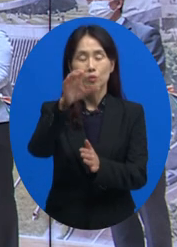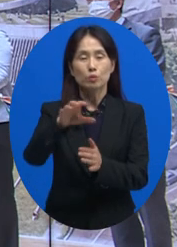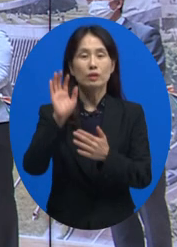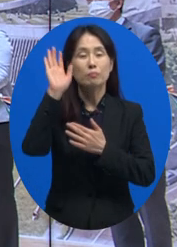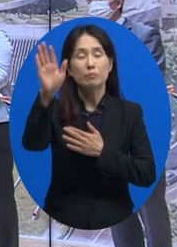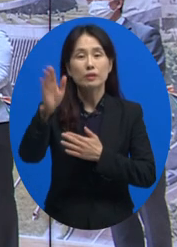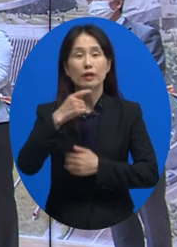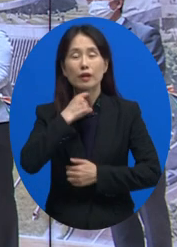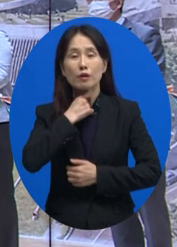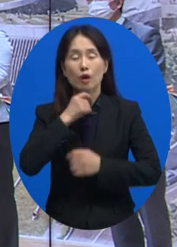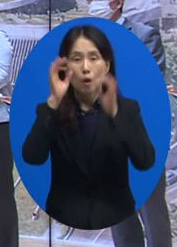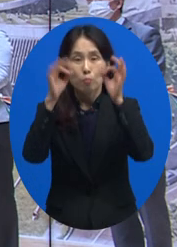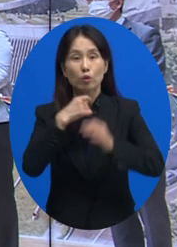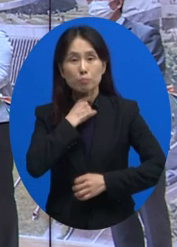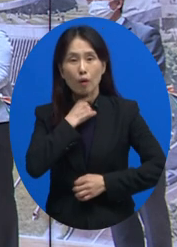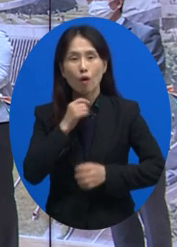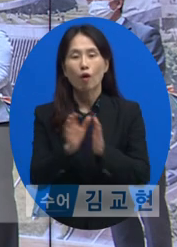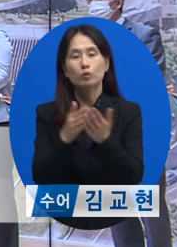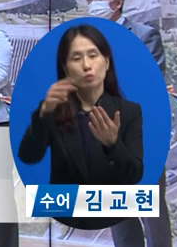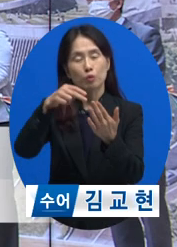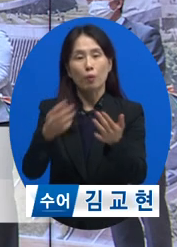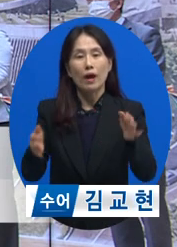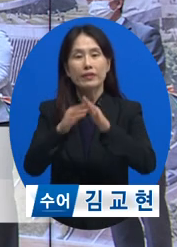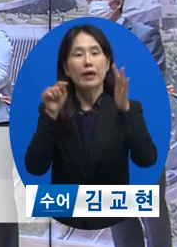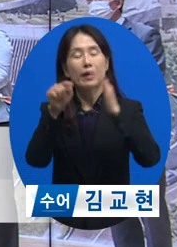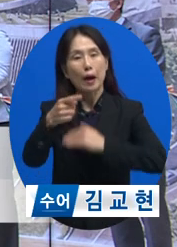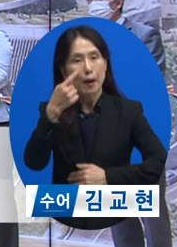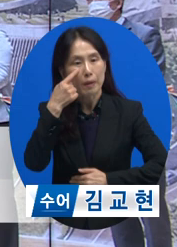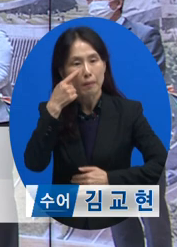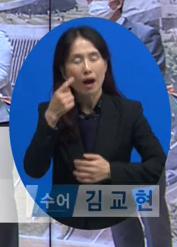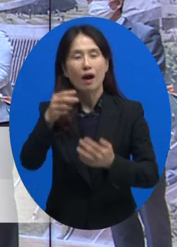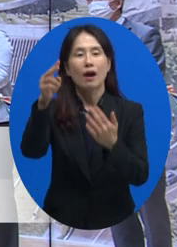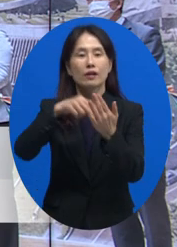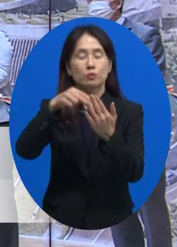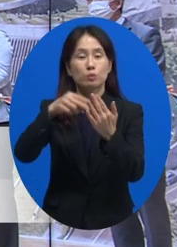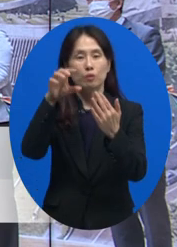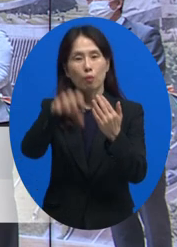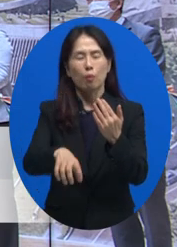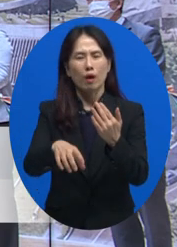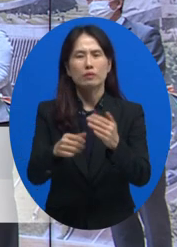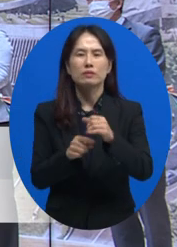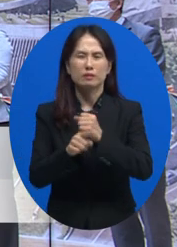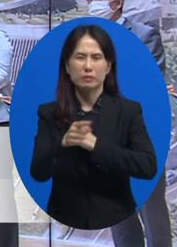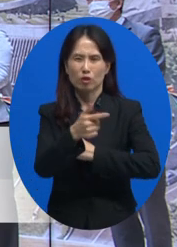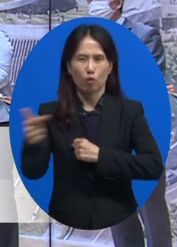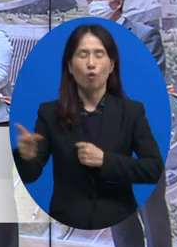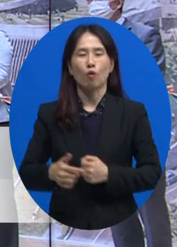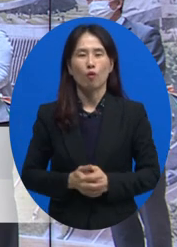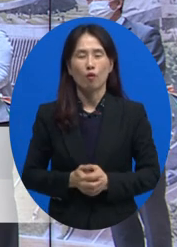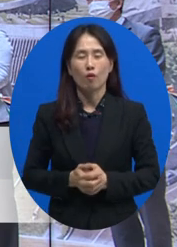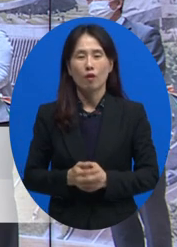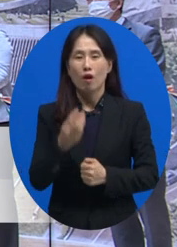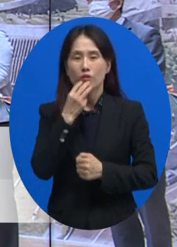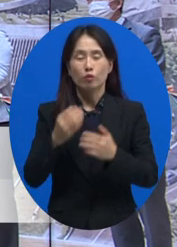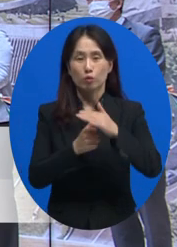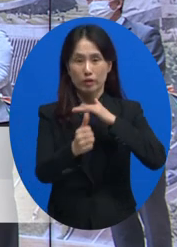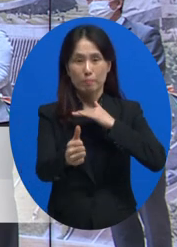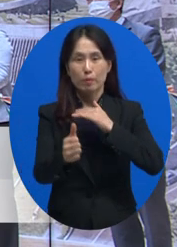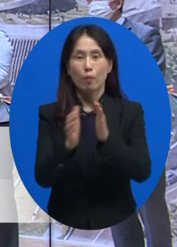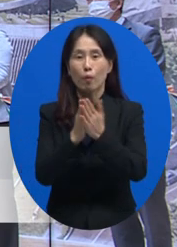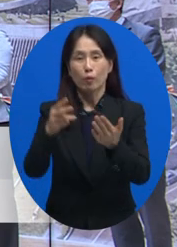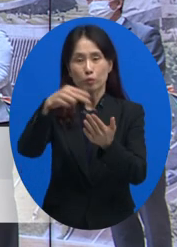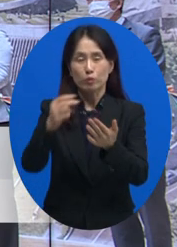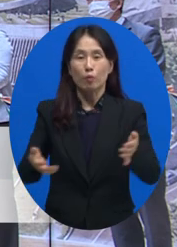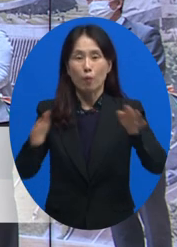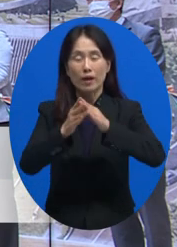도시의 미래를 보려면 도서관에 가라는 말이 있을 정도로 도서관은 큰 가치와 의미를 품은 곳인데요. 경기도에 도를 대표할 도서관이